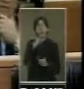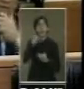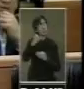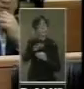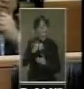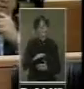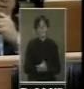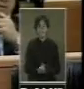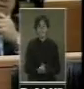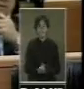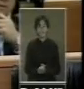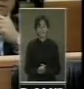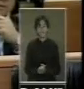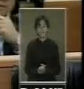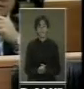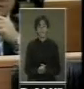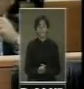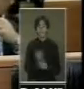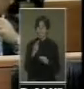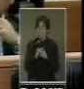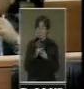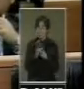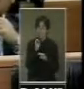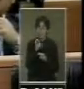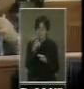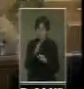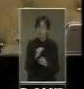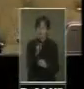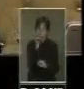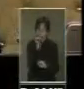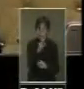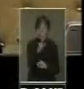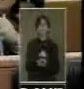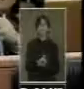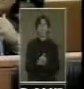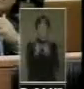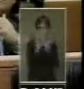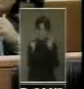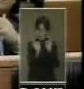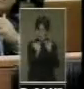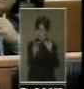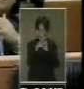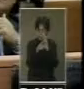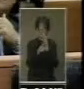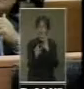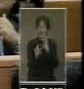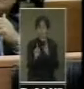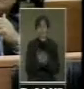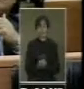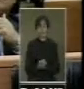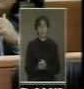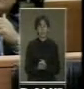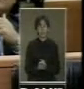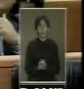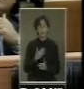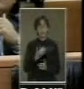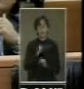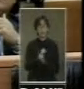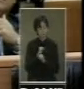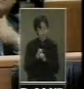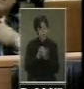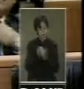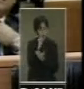บครับ เอานะครับ ท่านชื่อมาแล้วก็เอาให้จบครับแล้วก็เล่าเรื่องให้หมดครับเป็นไรเพราะพวกผมได้ดำเนินการถูก